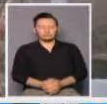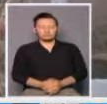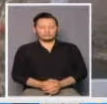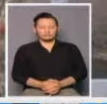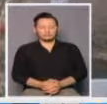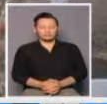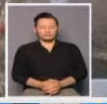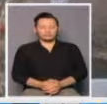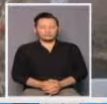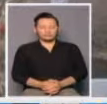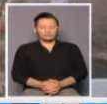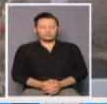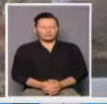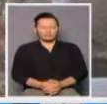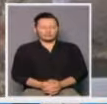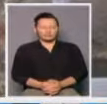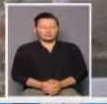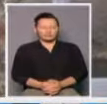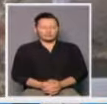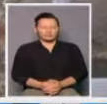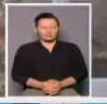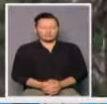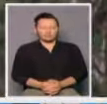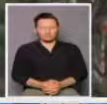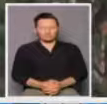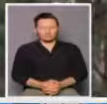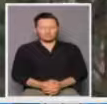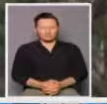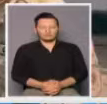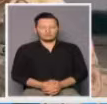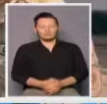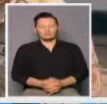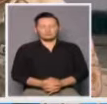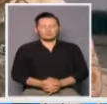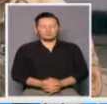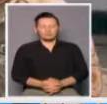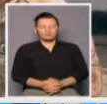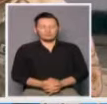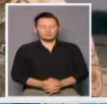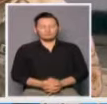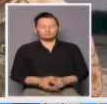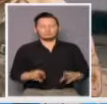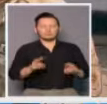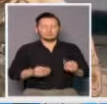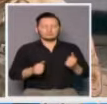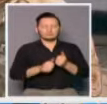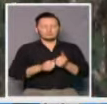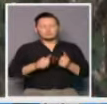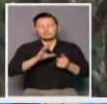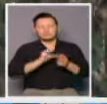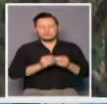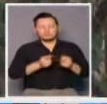Приказываю заступить на защиту и охрану государственной границы Республики Казахстан. Заместитель командира воинской